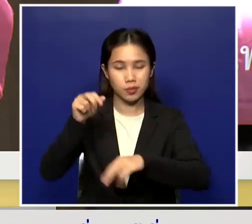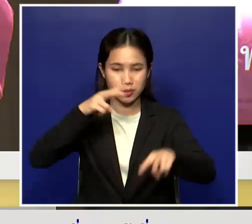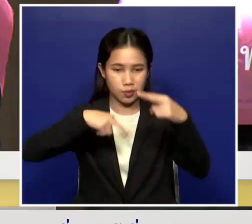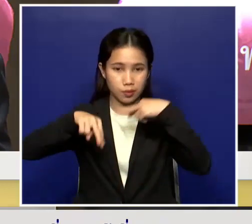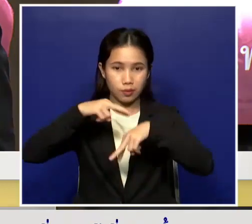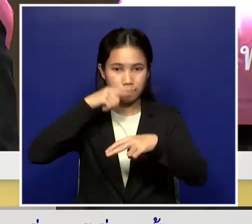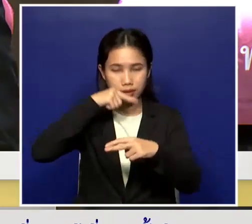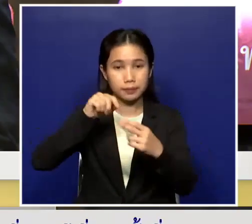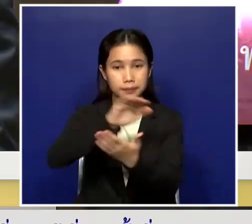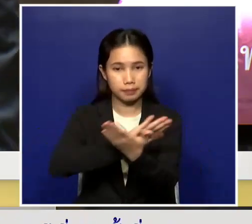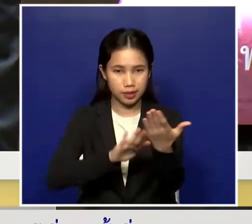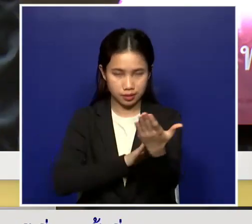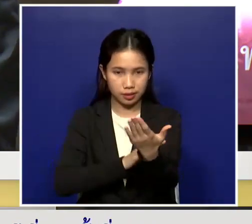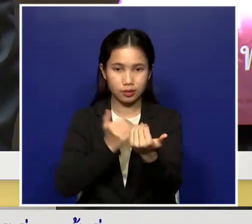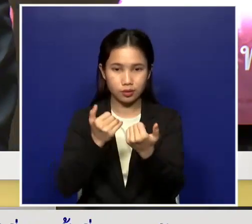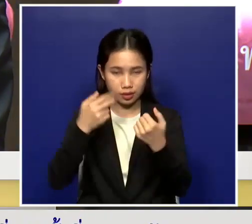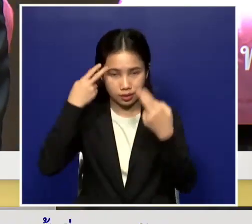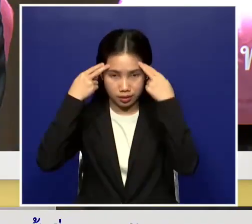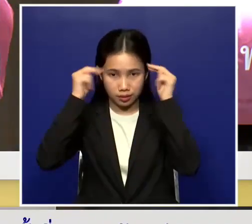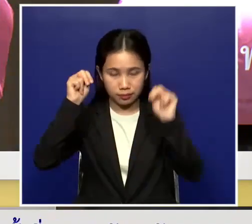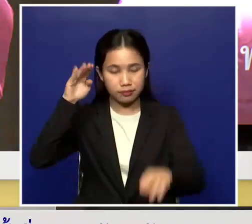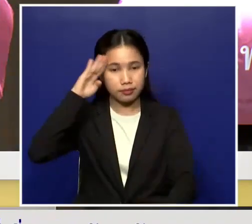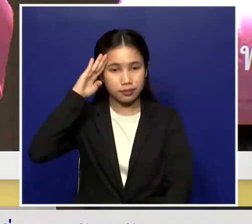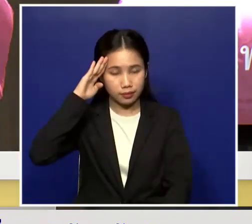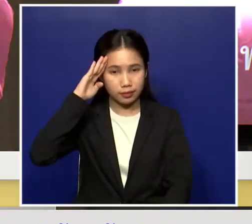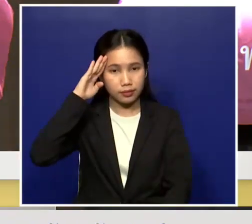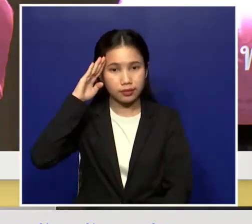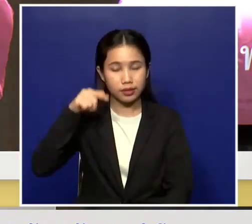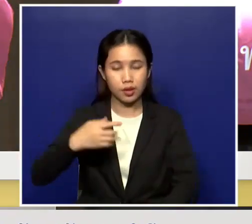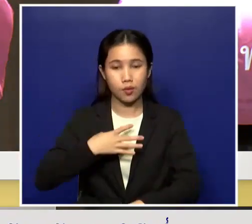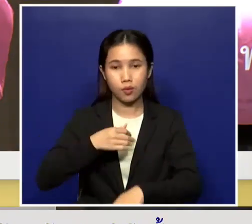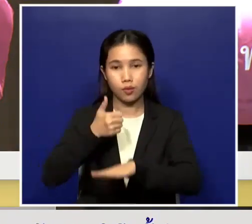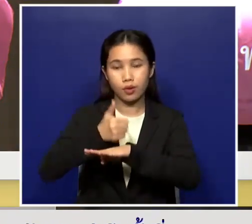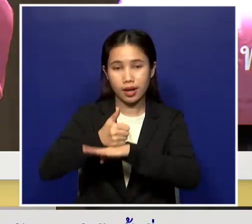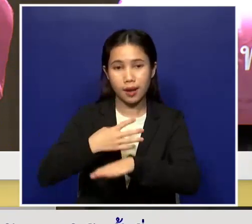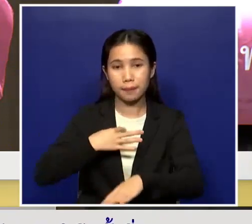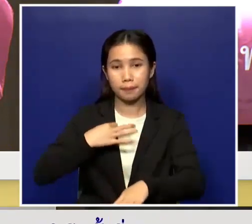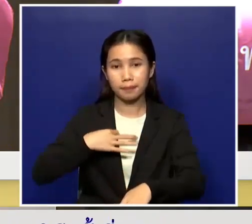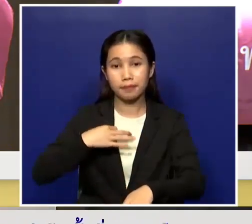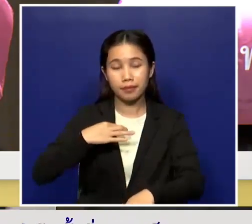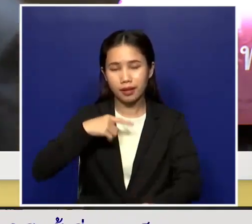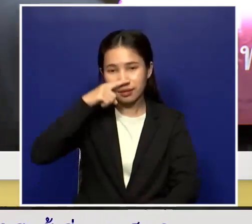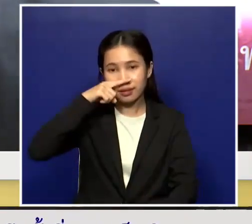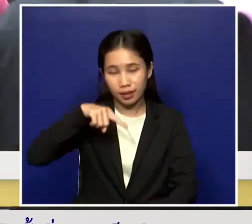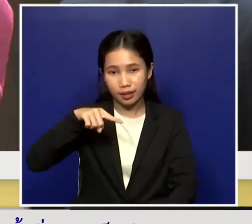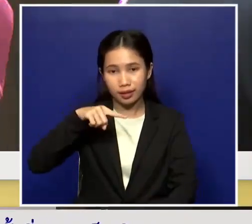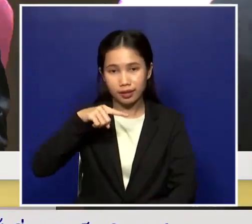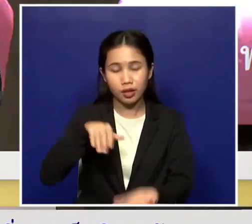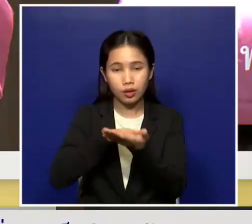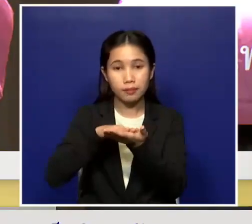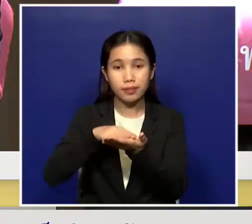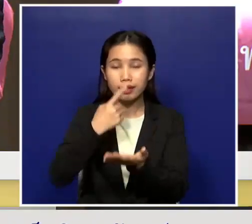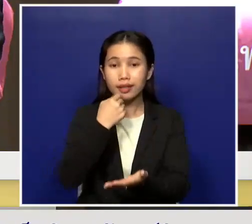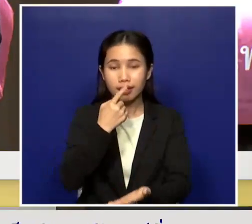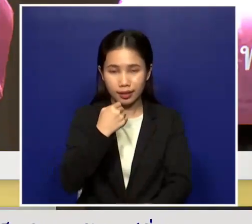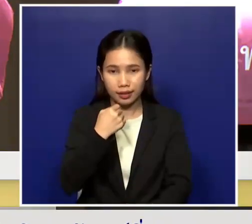ที่เขาเรียกว่าจอมพลผ้าขม้าแดงคนนี้แหละครับ เที่ยวไล่ล่าปราบท่านประธานยังจำ